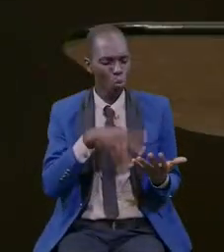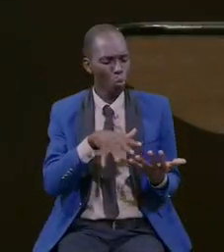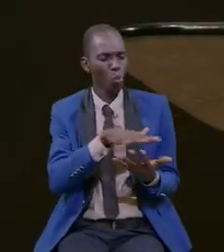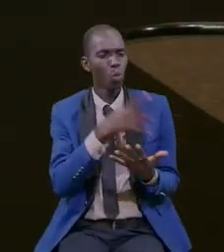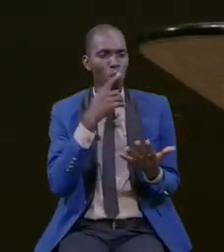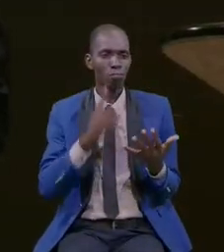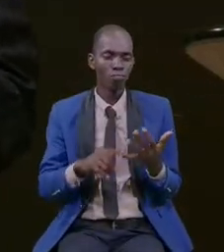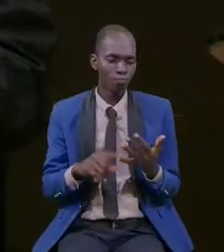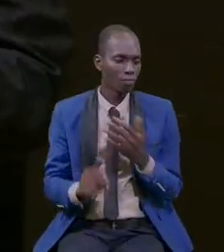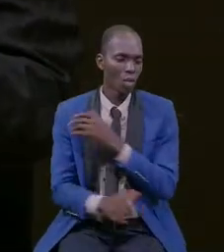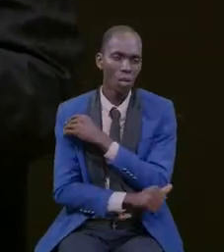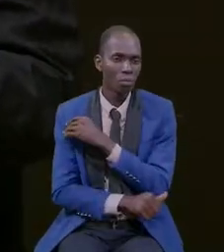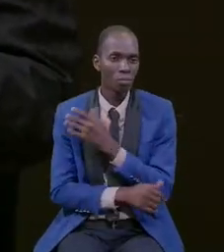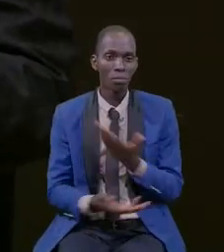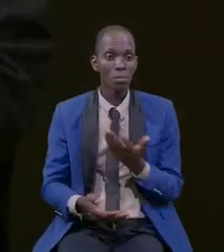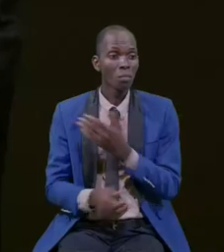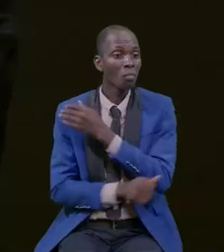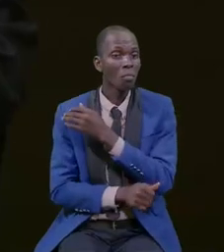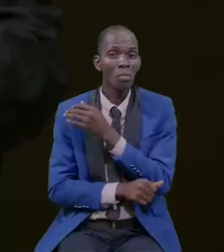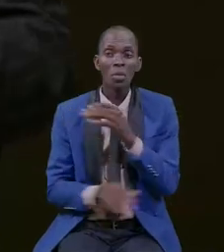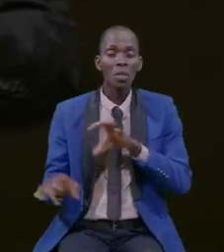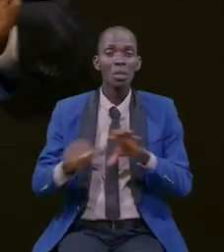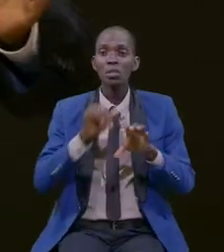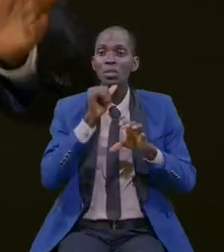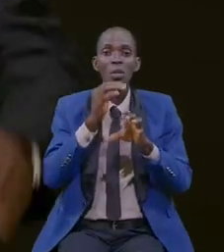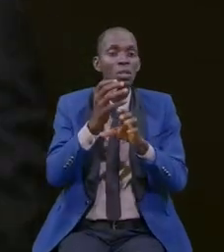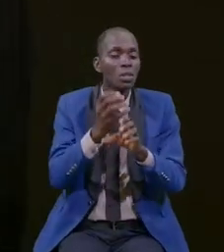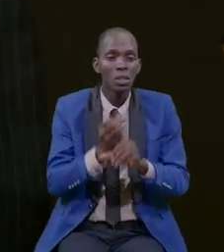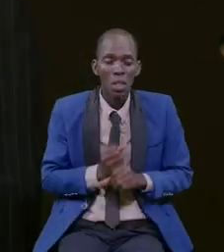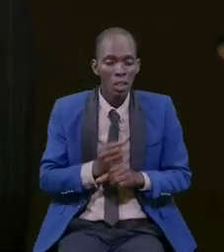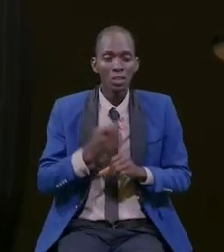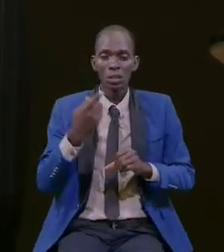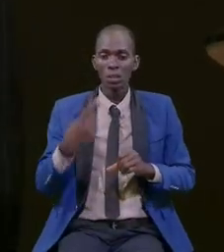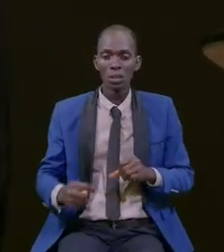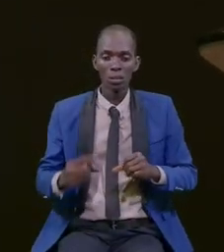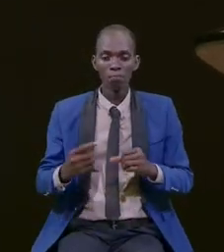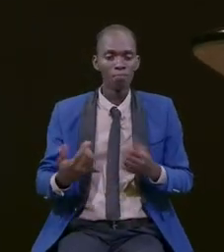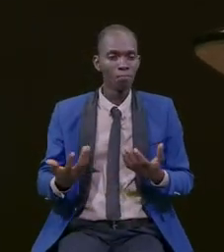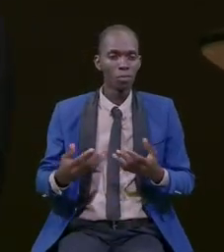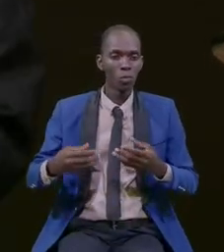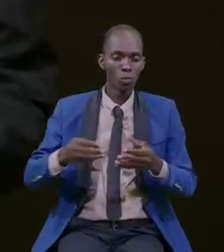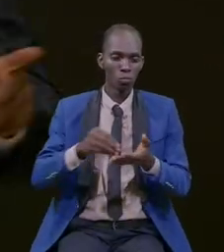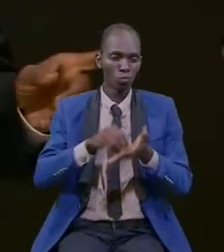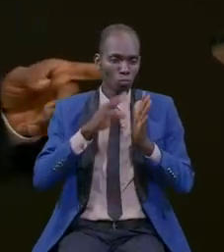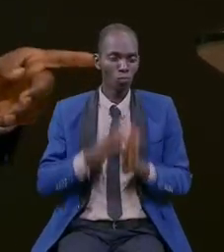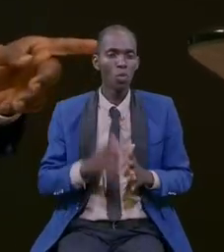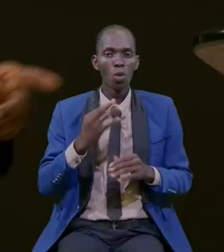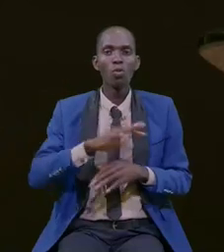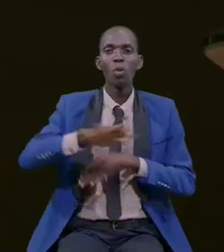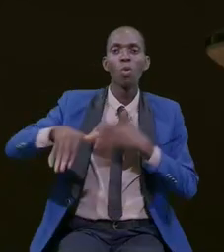n'avaent pas eu la possession de toute la terre de Canaan que le Seigneur lui avait